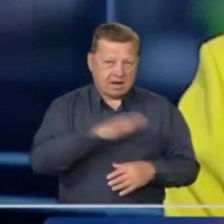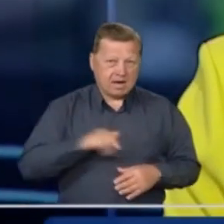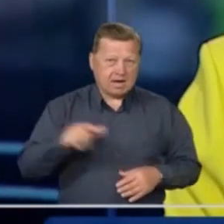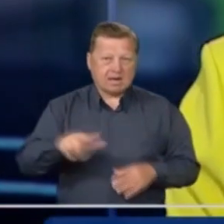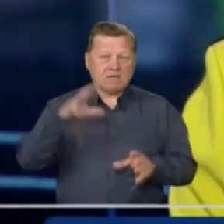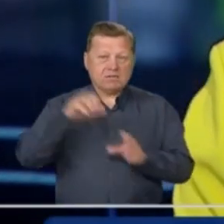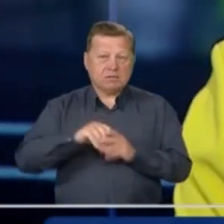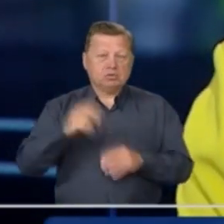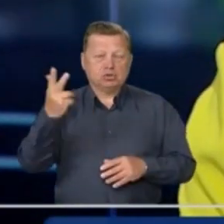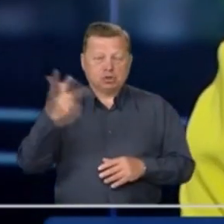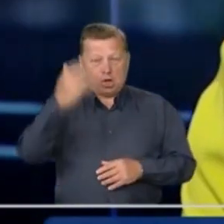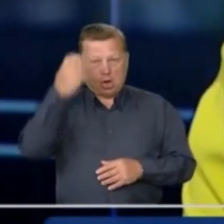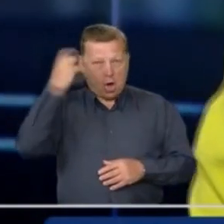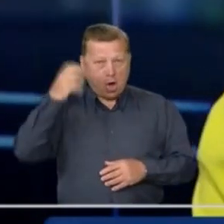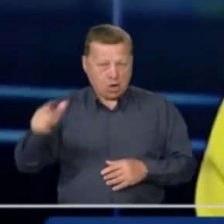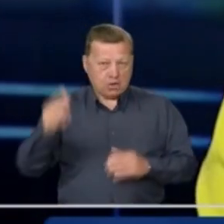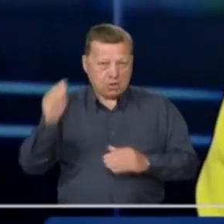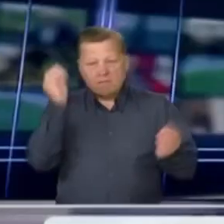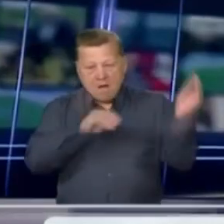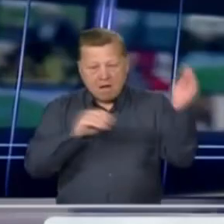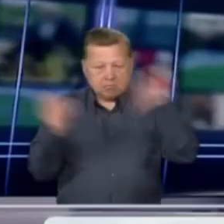ale i wycieczka śladami świętej Kingi.